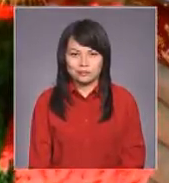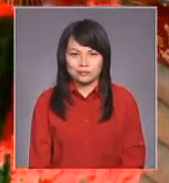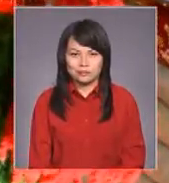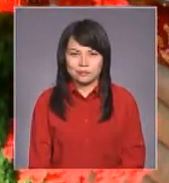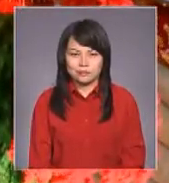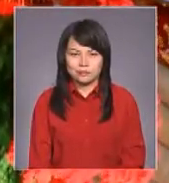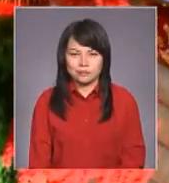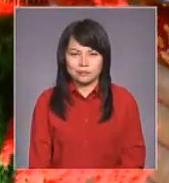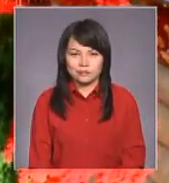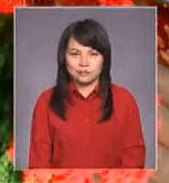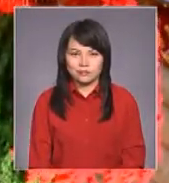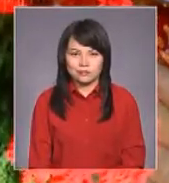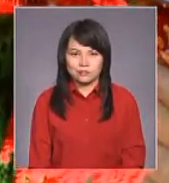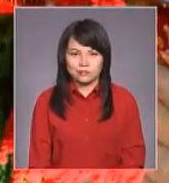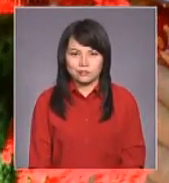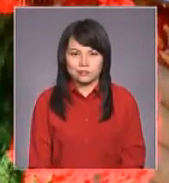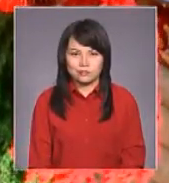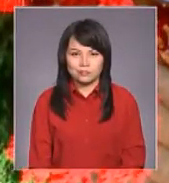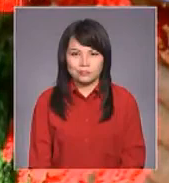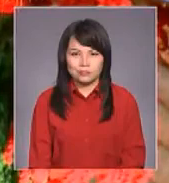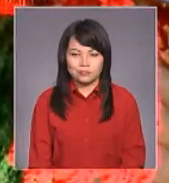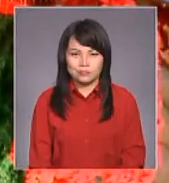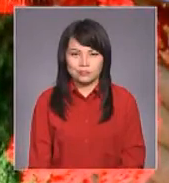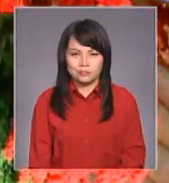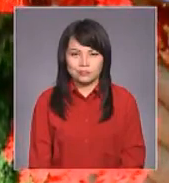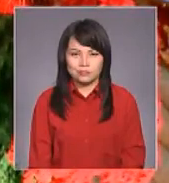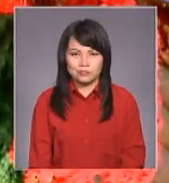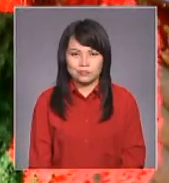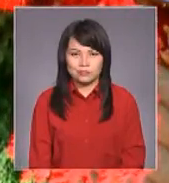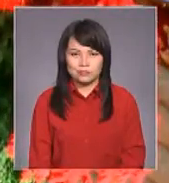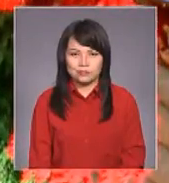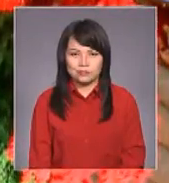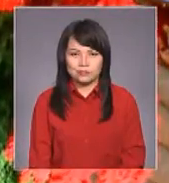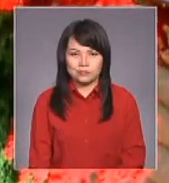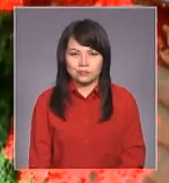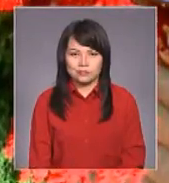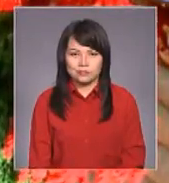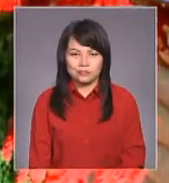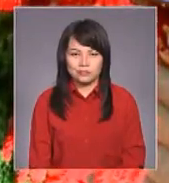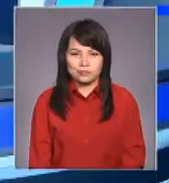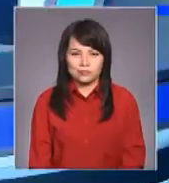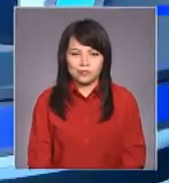Қамбар Бекенов, Әлхайдар Тұрлыханов, Руслан Айтманбетов, 24 кезет Қызылорда облысы.